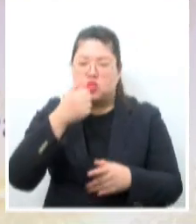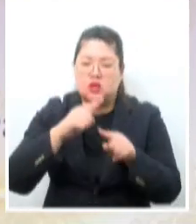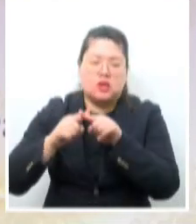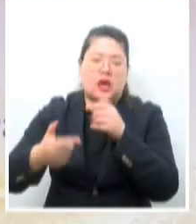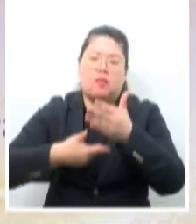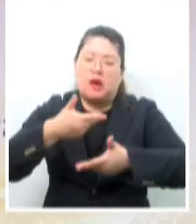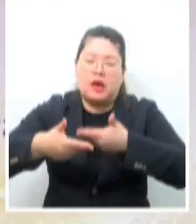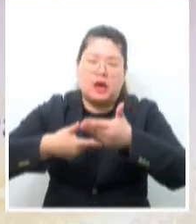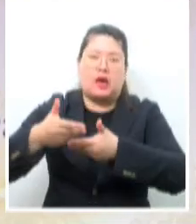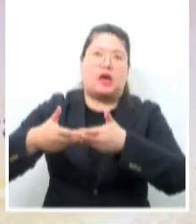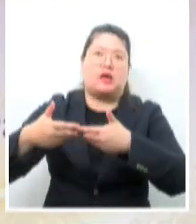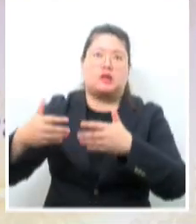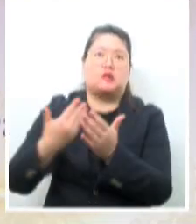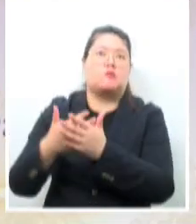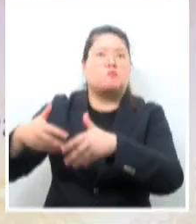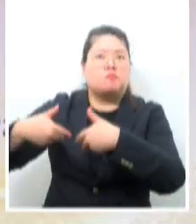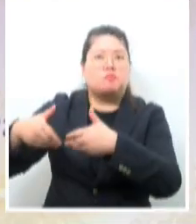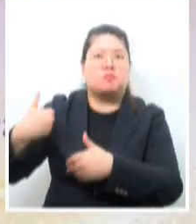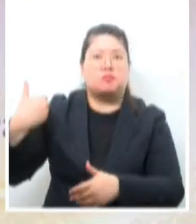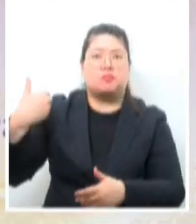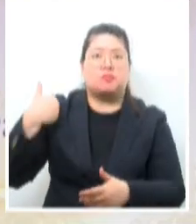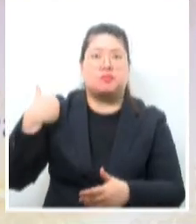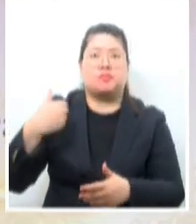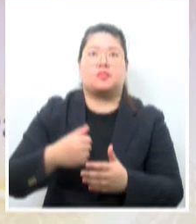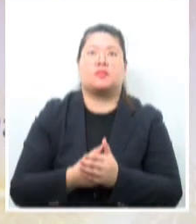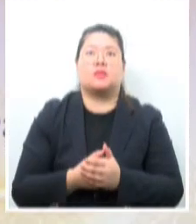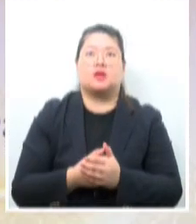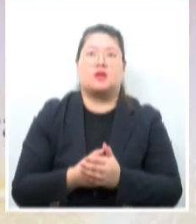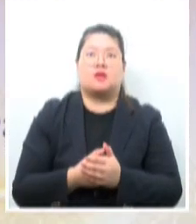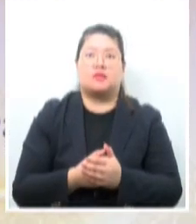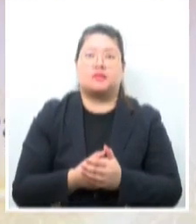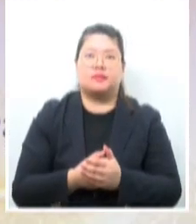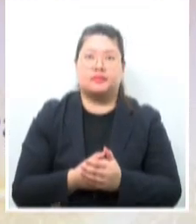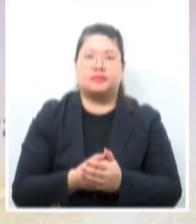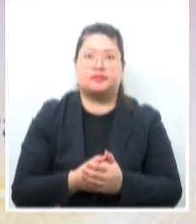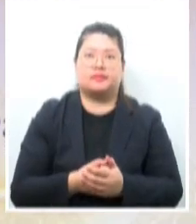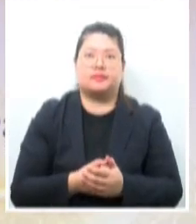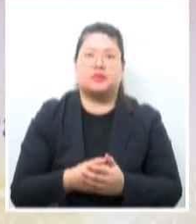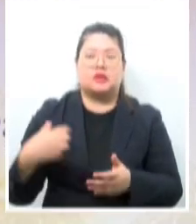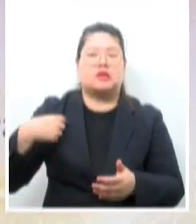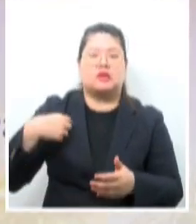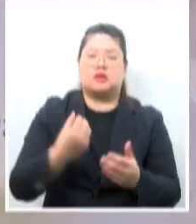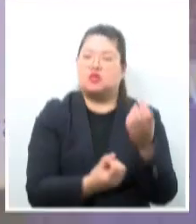ายย้อมภูคืนสีให้ป่าไม้เขียวข